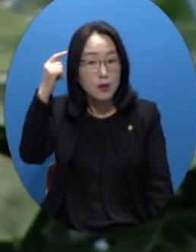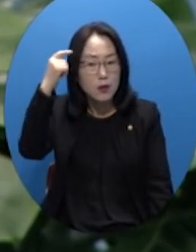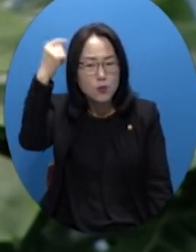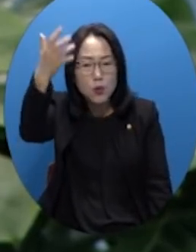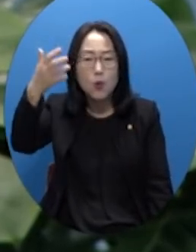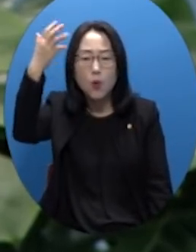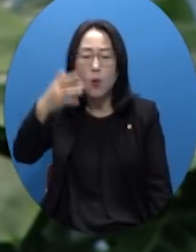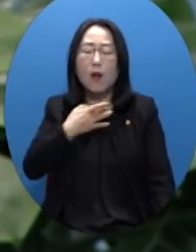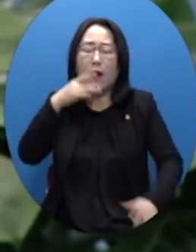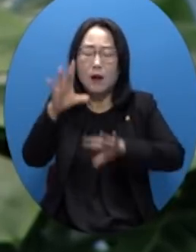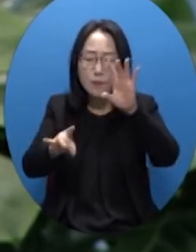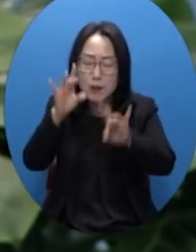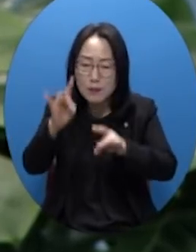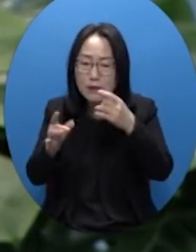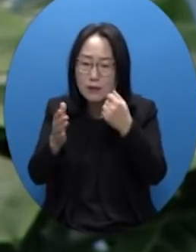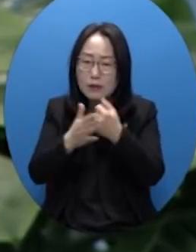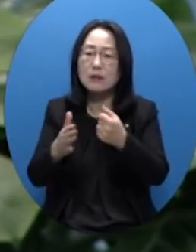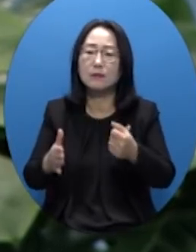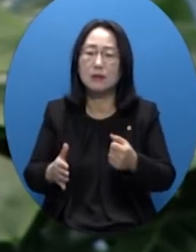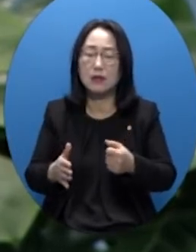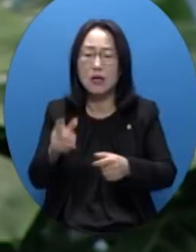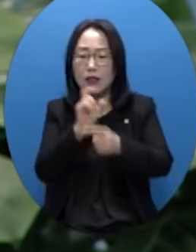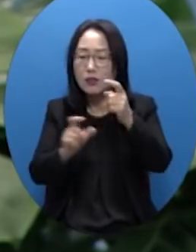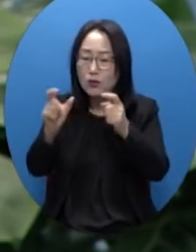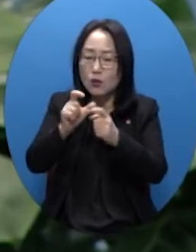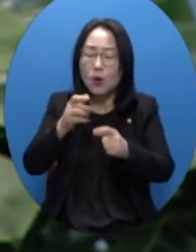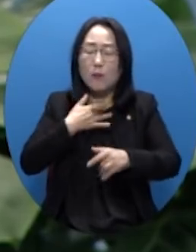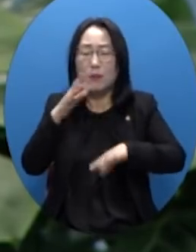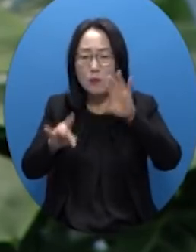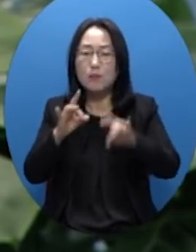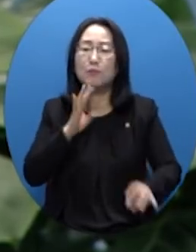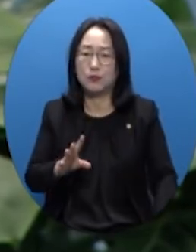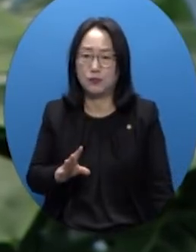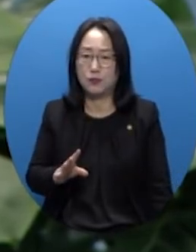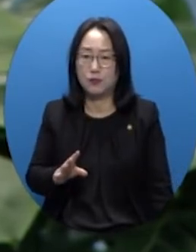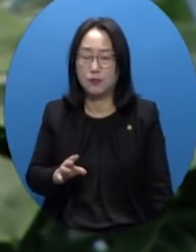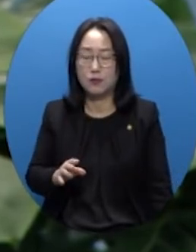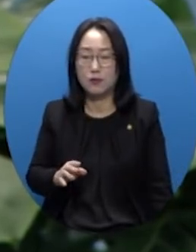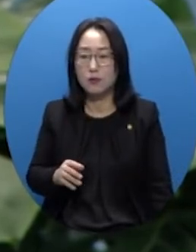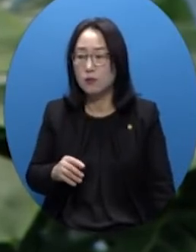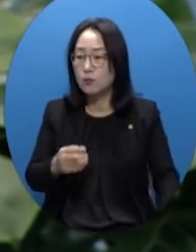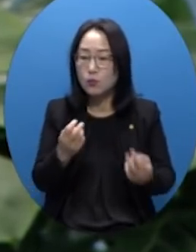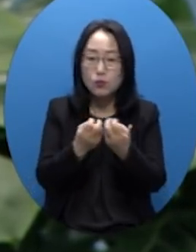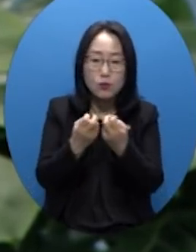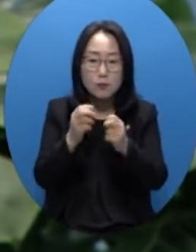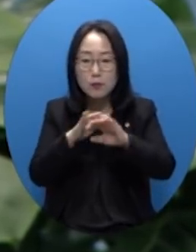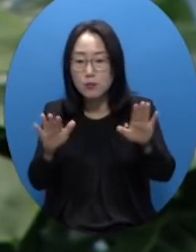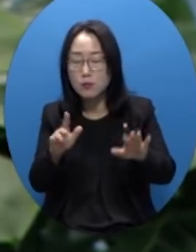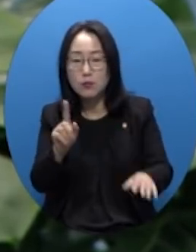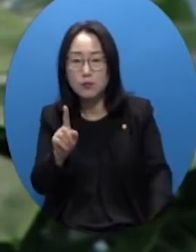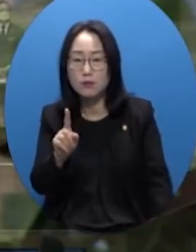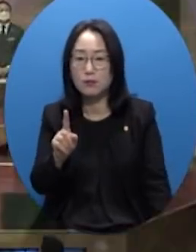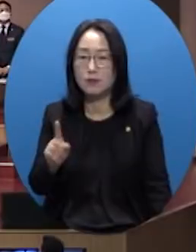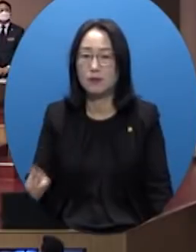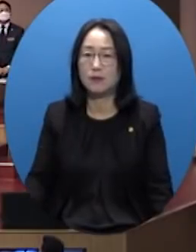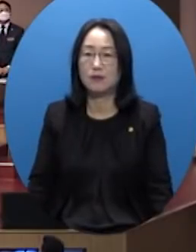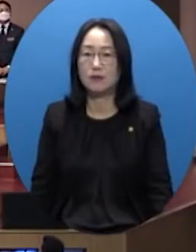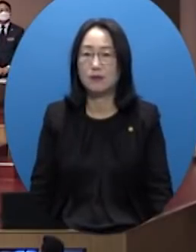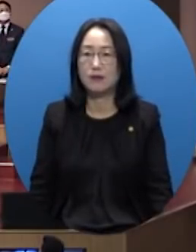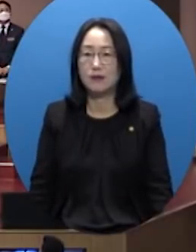그런데서 채 볼려고 하니까 더 갈 정말 심해져 가고 있는 것입니다 어떻게 이 목마름 을 해라 수가 있겠습니까